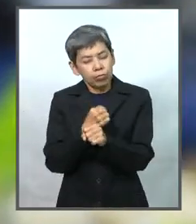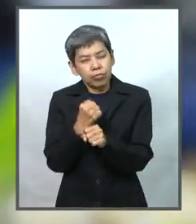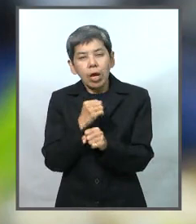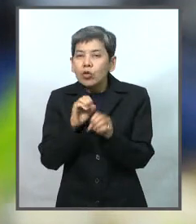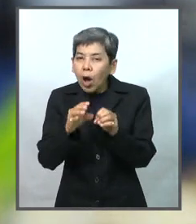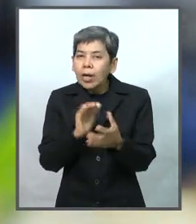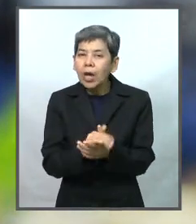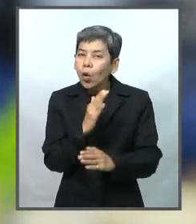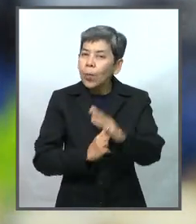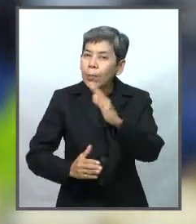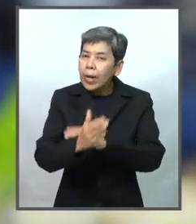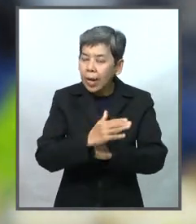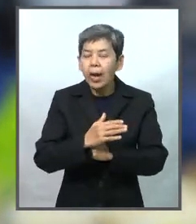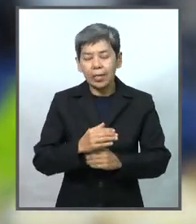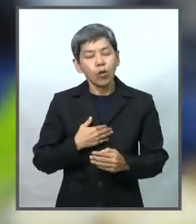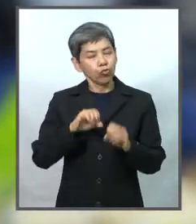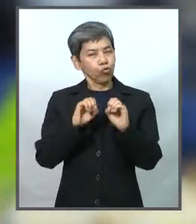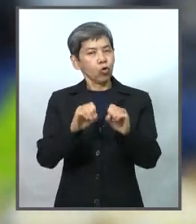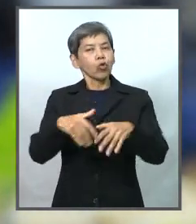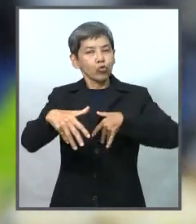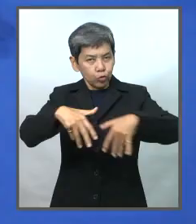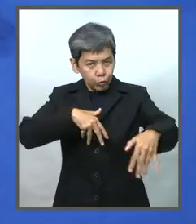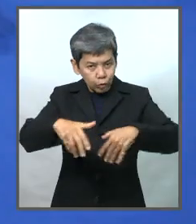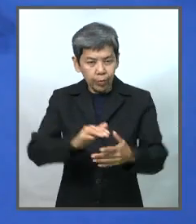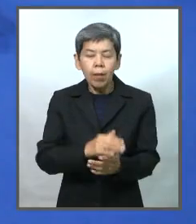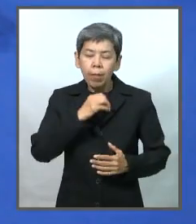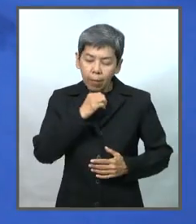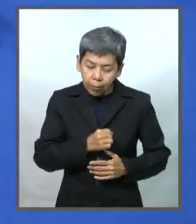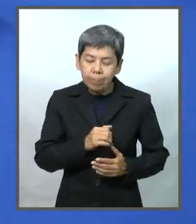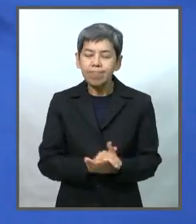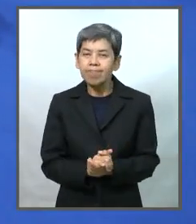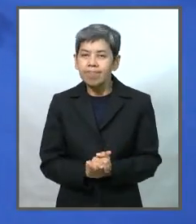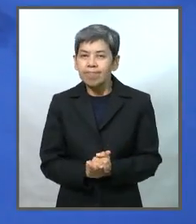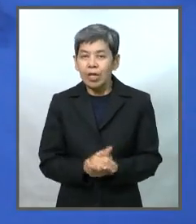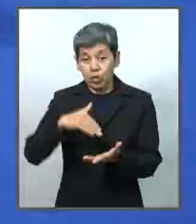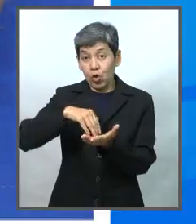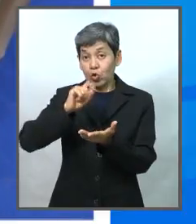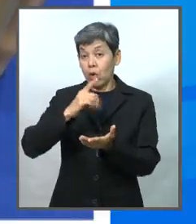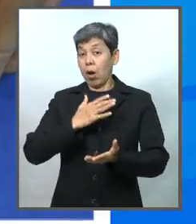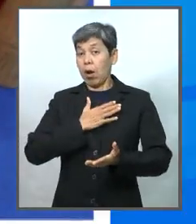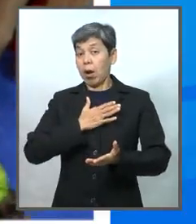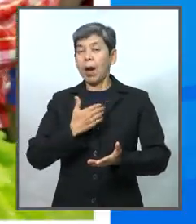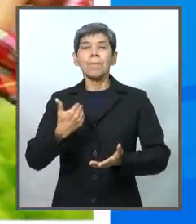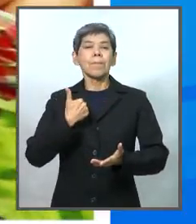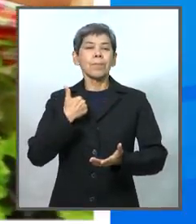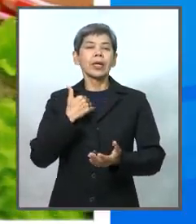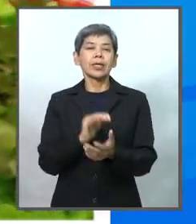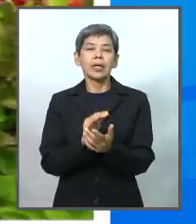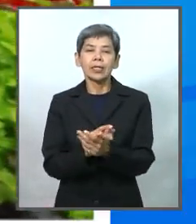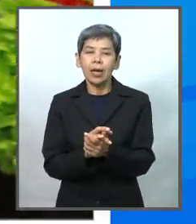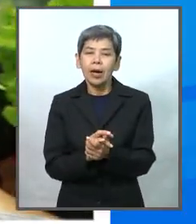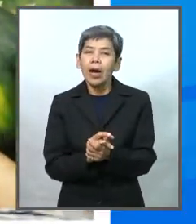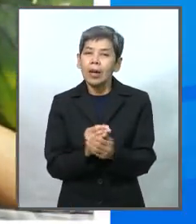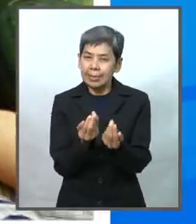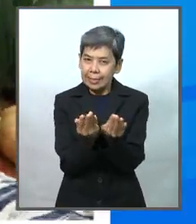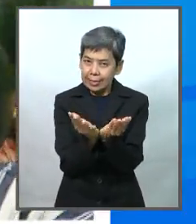ชีพเกษตรอินทรีย์กับคนพิการและผู้ด้อยโอกาสชุมชนผู้สูงอายุค่ะศูนย์ของเราก็จะมีปลูกผักสลัดนะ